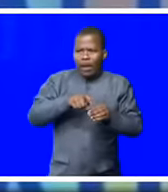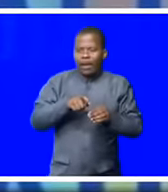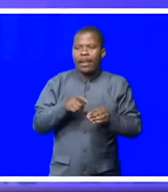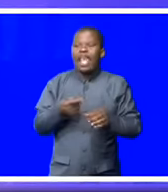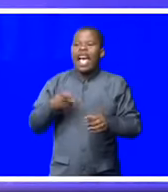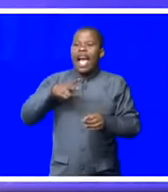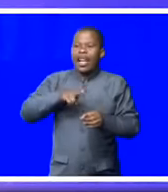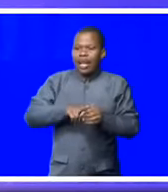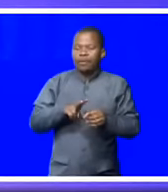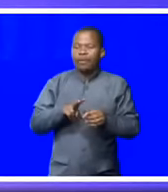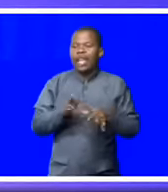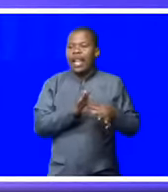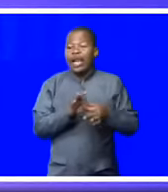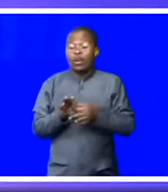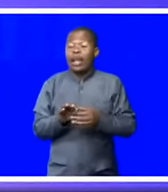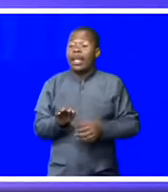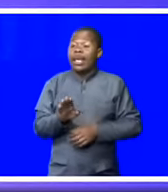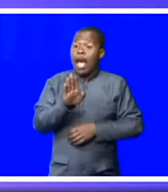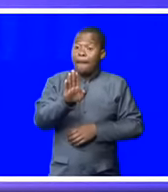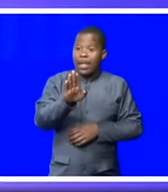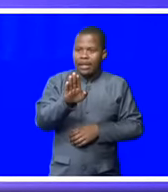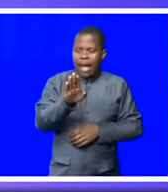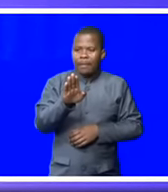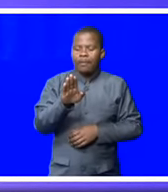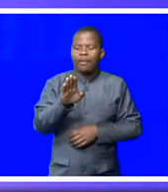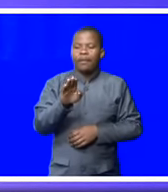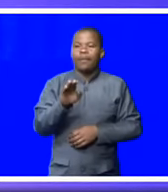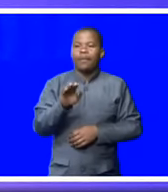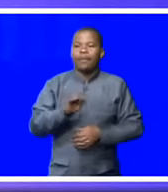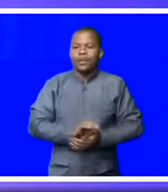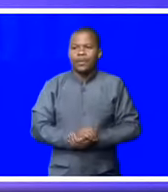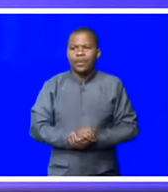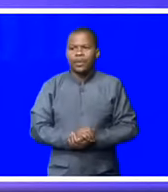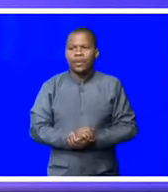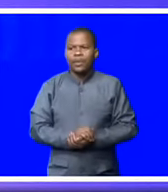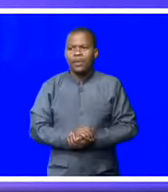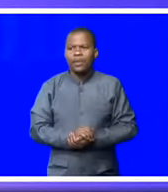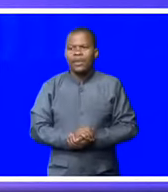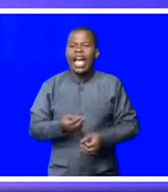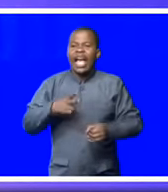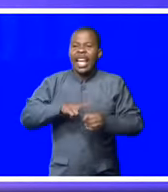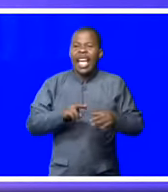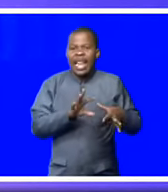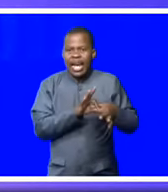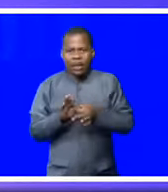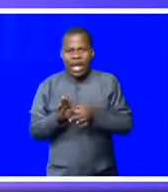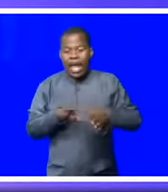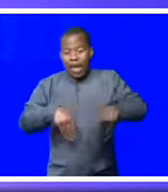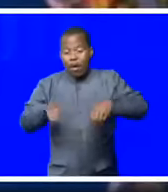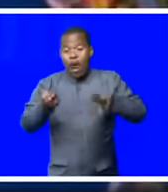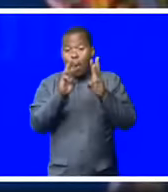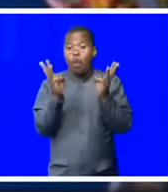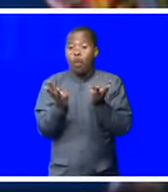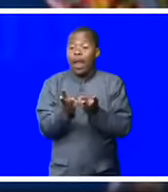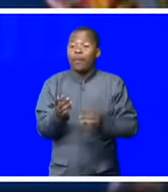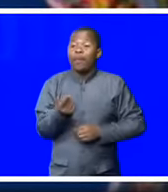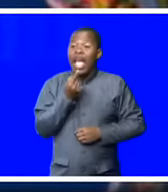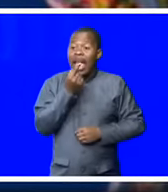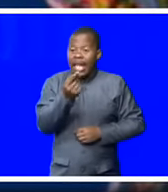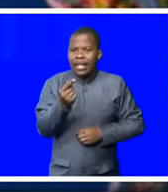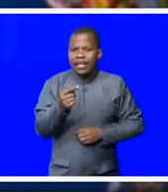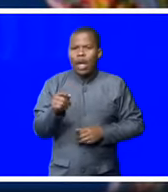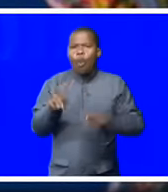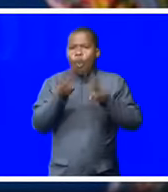nhlangano lengamela umdlalo webhola khona iNdiya iAll India Football Federation. iFIFA ivetile ukuthi tonke tinhlangano lengamela umdlalo